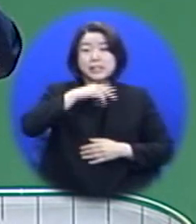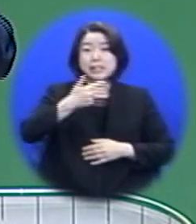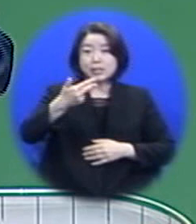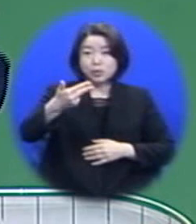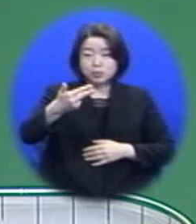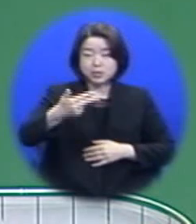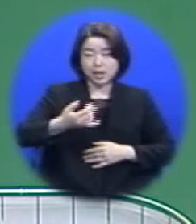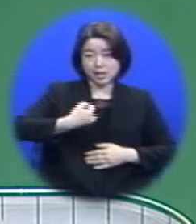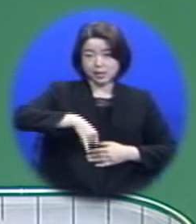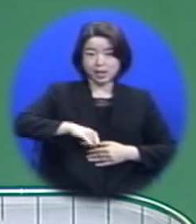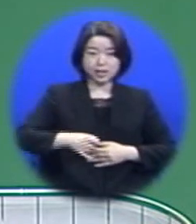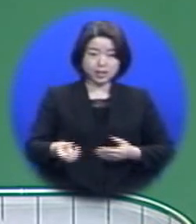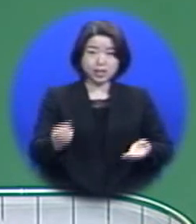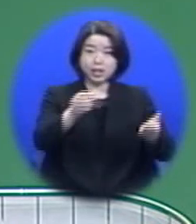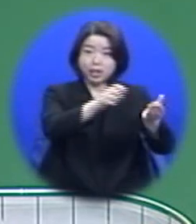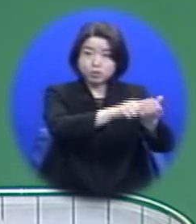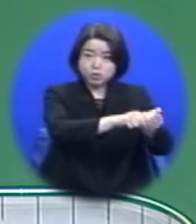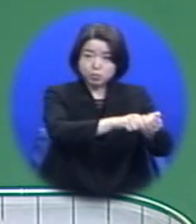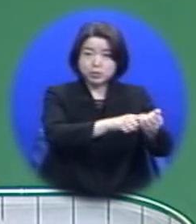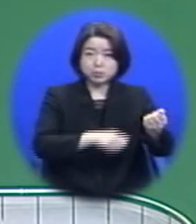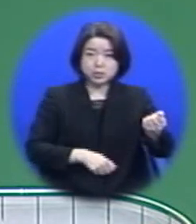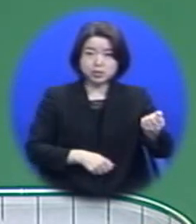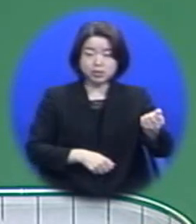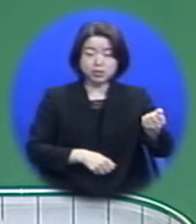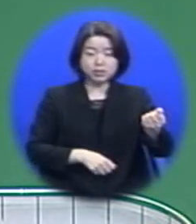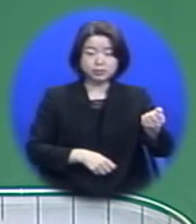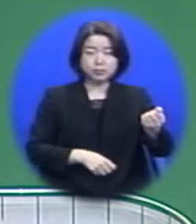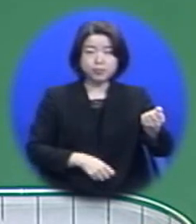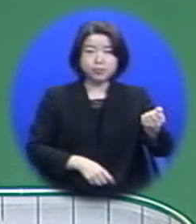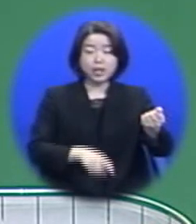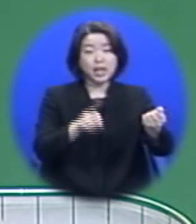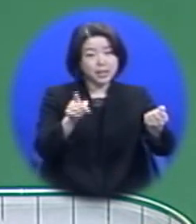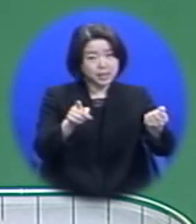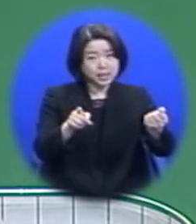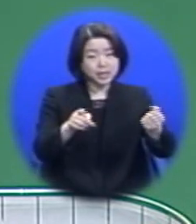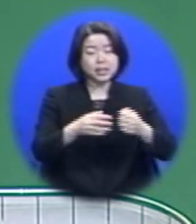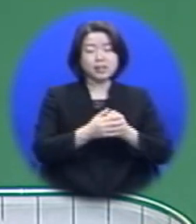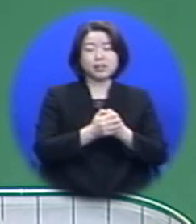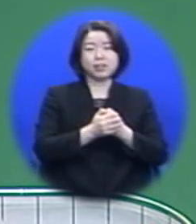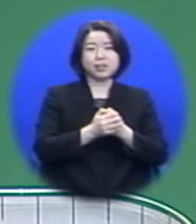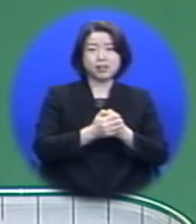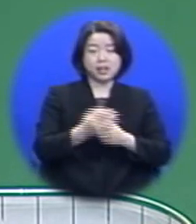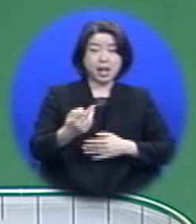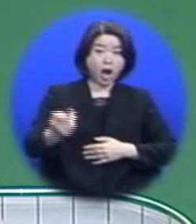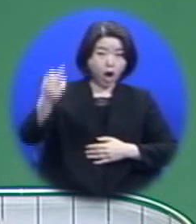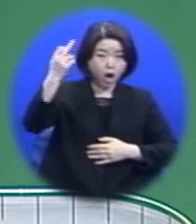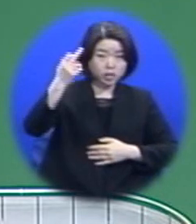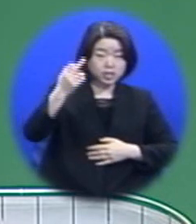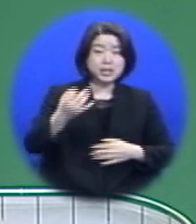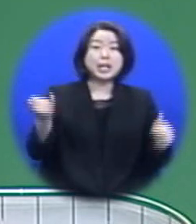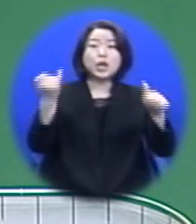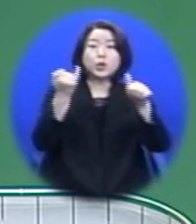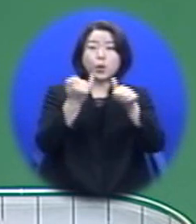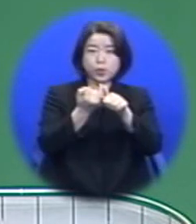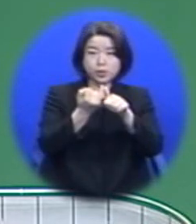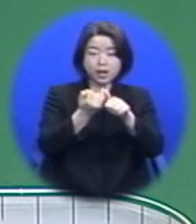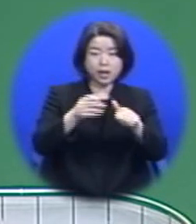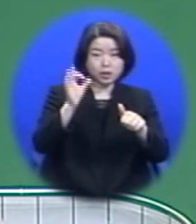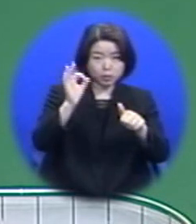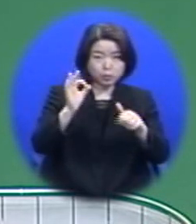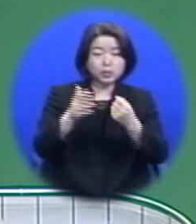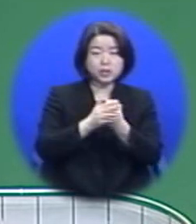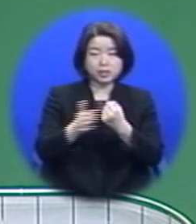딸에게 쥐어 주면서 내 큰언니 시집갈 미천이